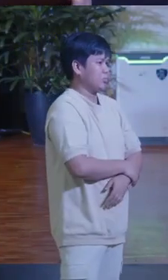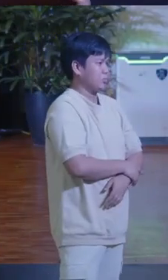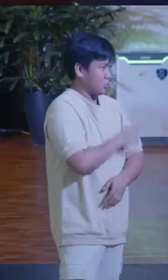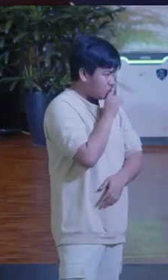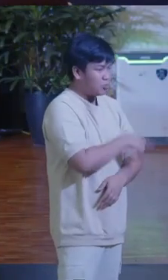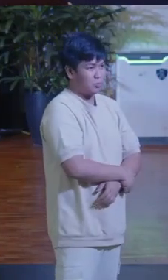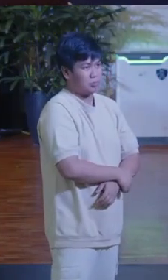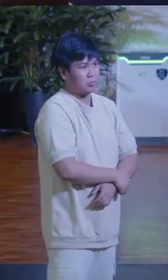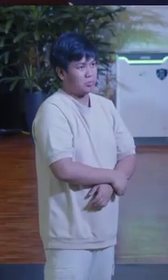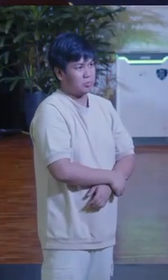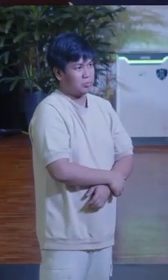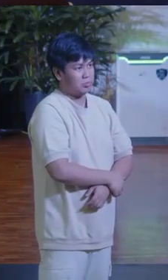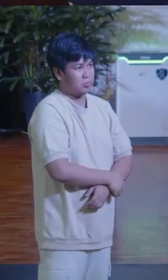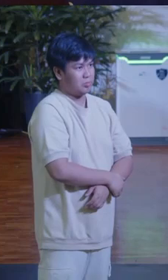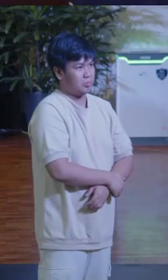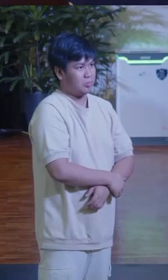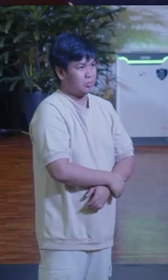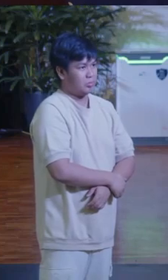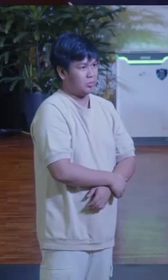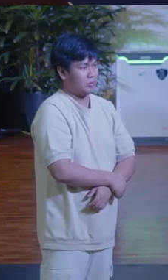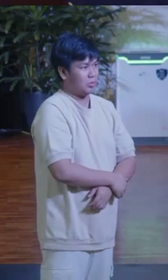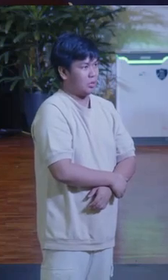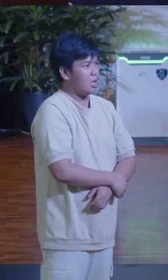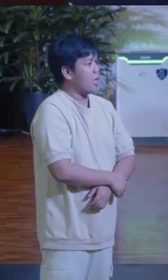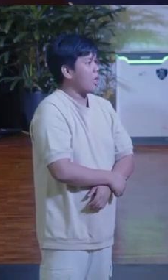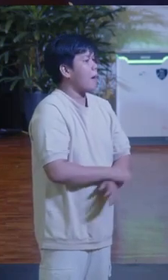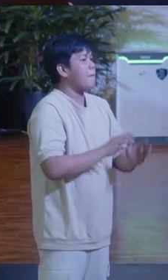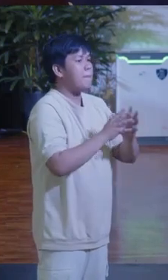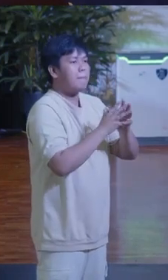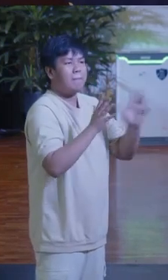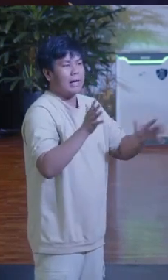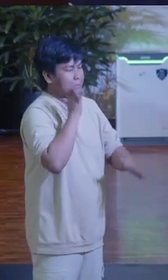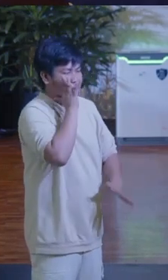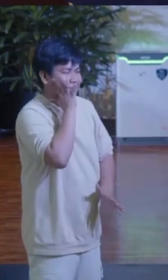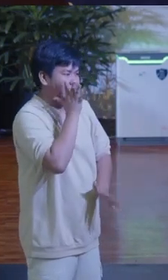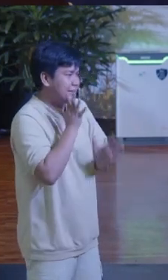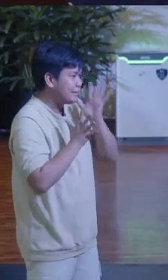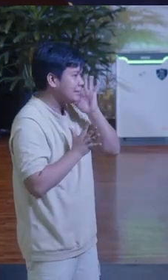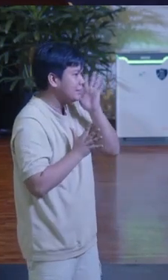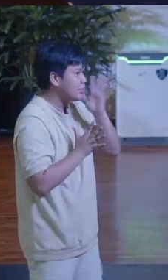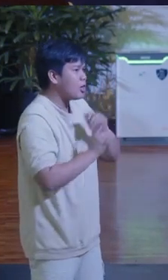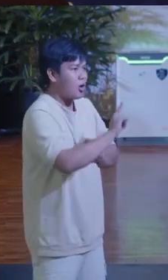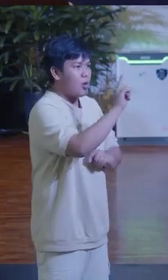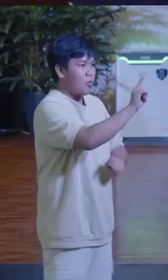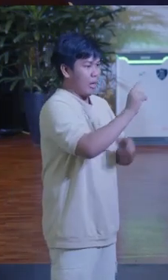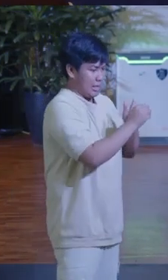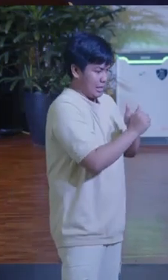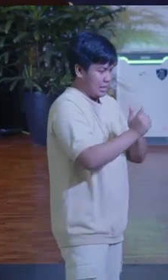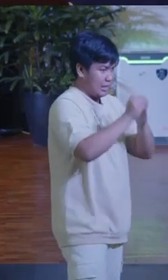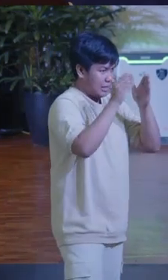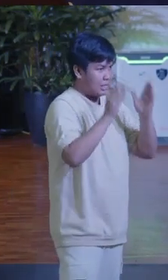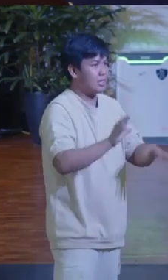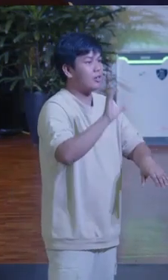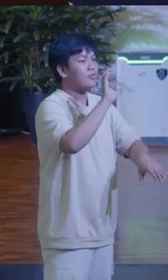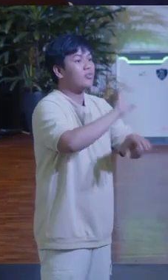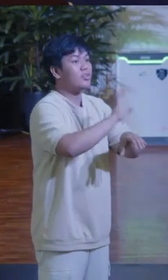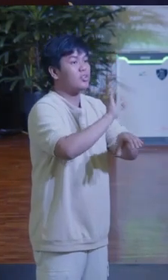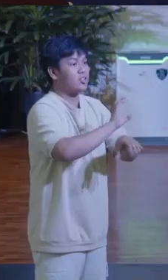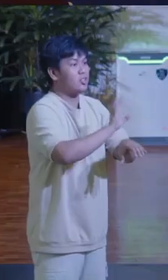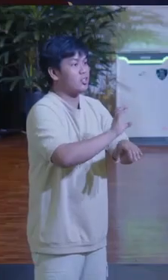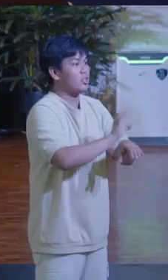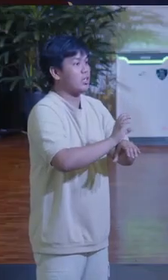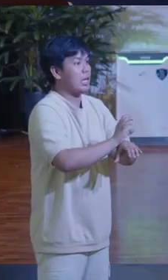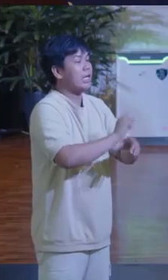Nasabi ko po sa inyo, wala pong pinakamasakit sa isang pinuno ng iglesia